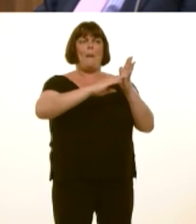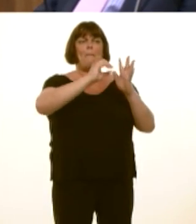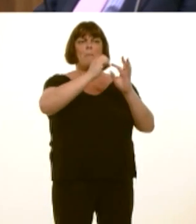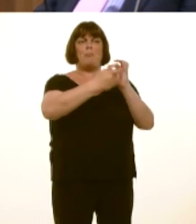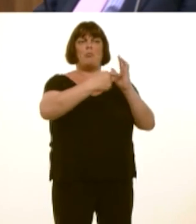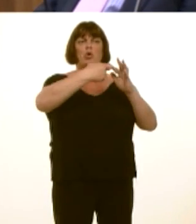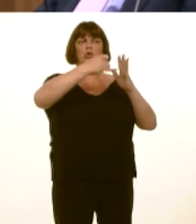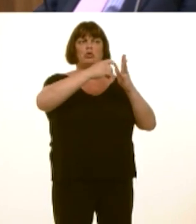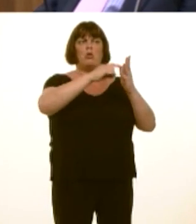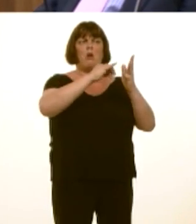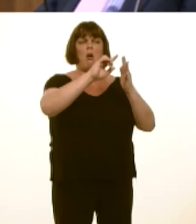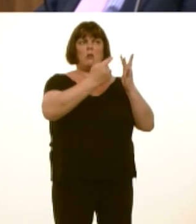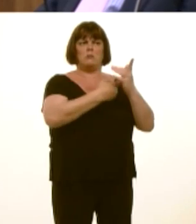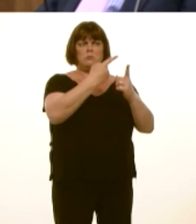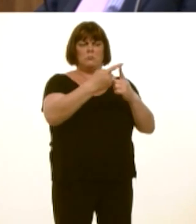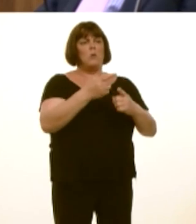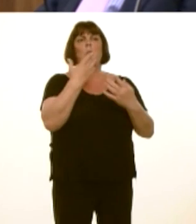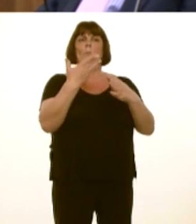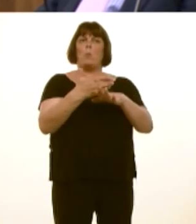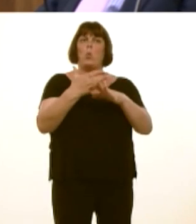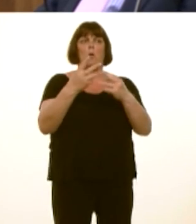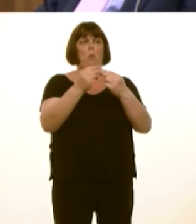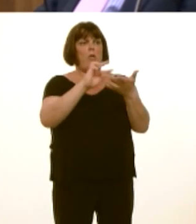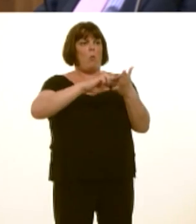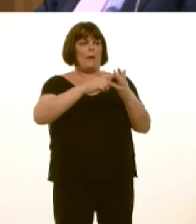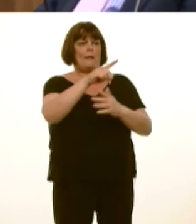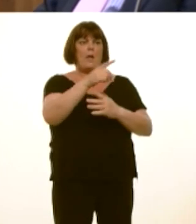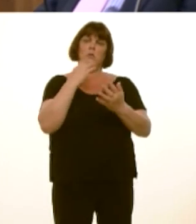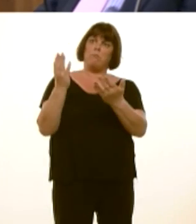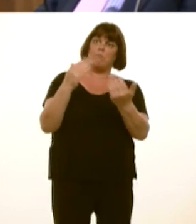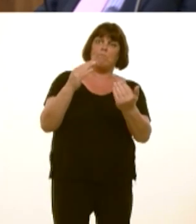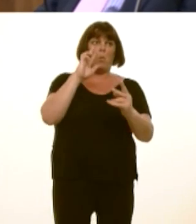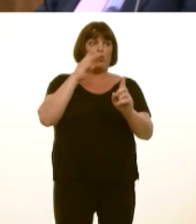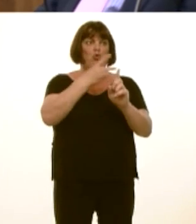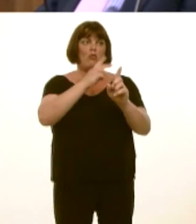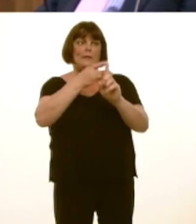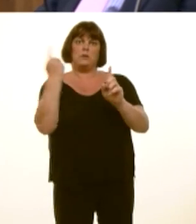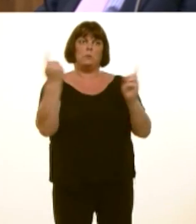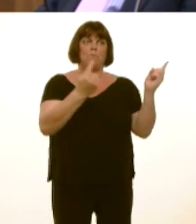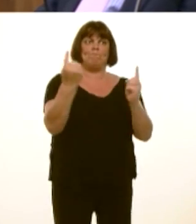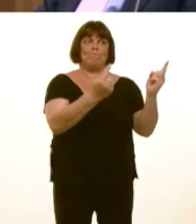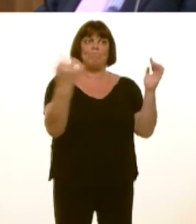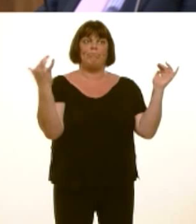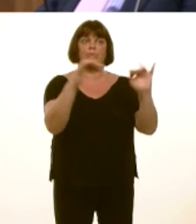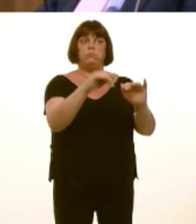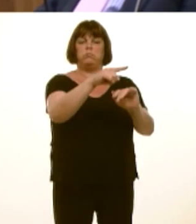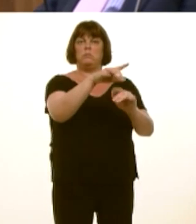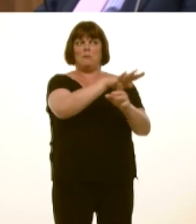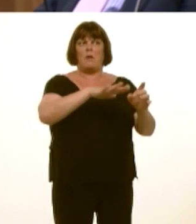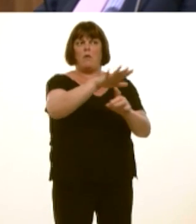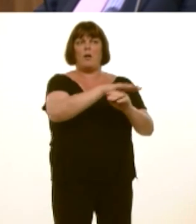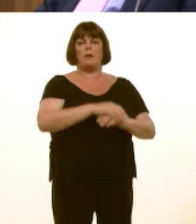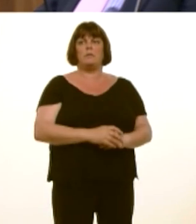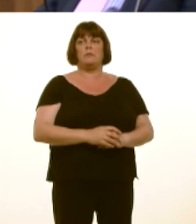yn yr ardal er mwyn hybu twristiaeth yn Sir Benfro. Er enghraifft, dim yn rhy bell o Ynys Gomer, mae'r amgueddfa newydd wedi agor